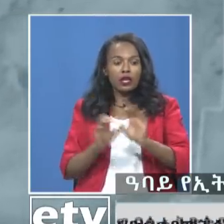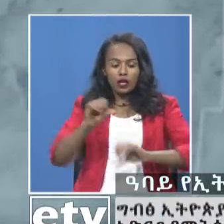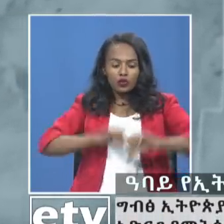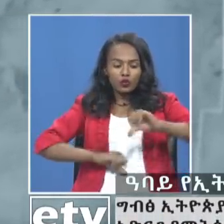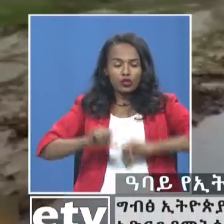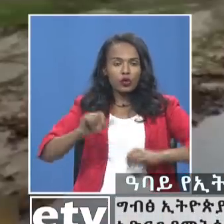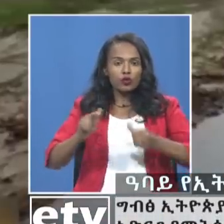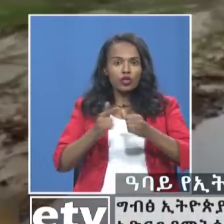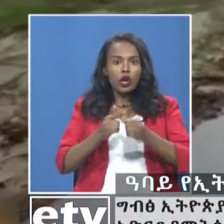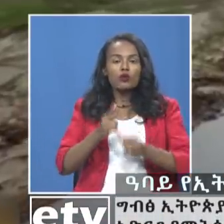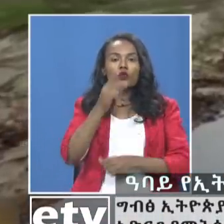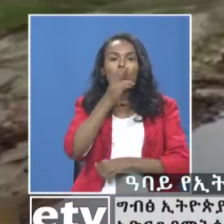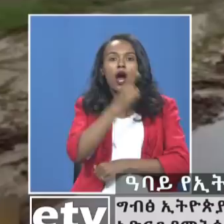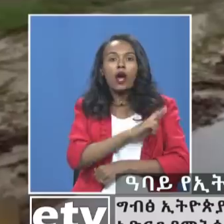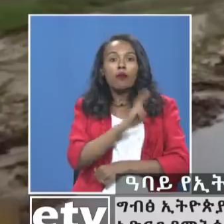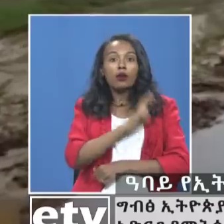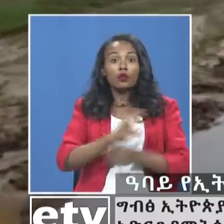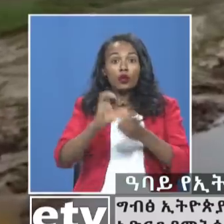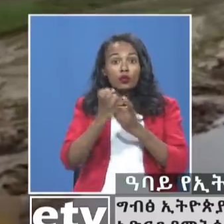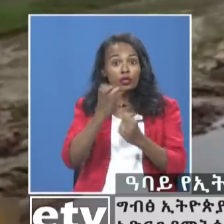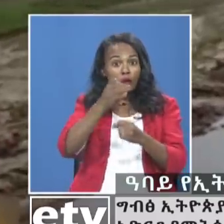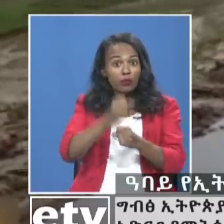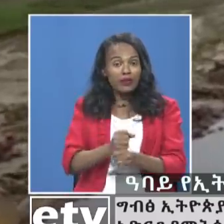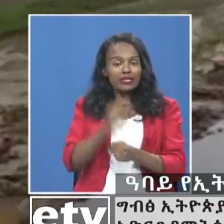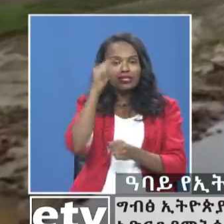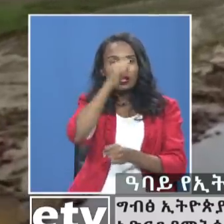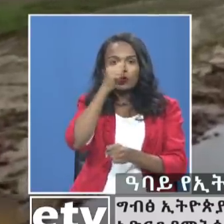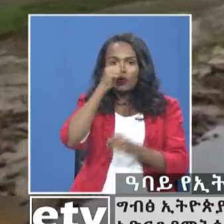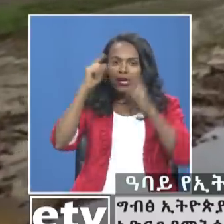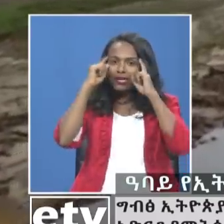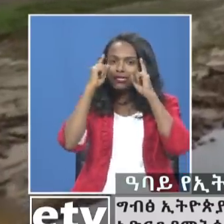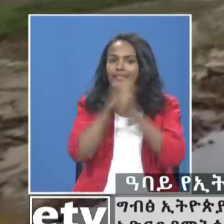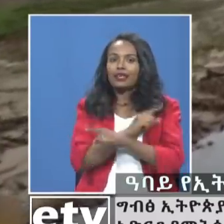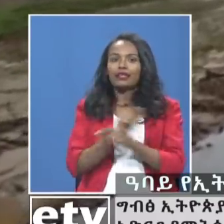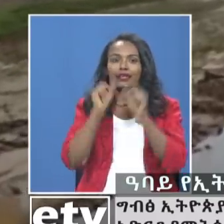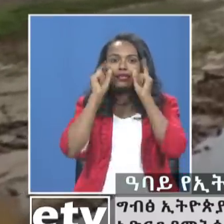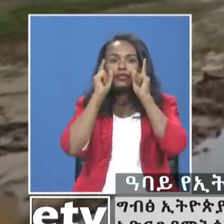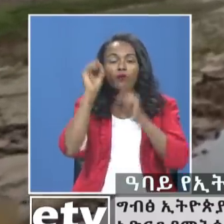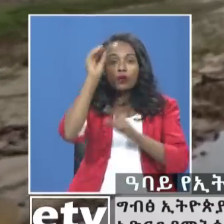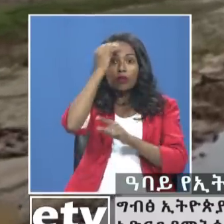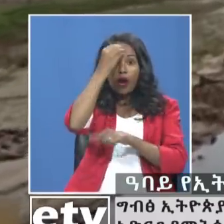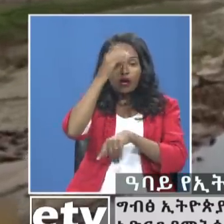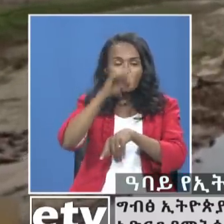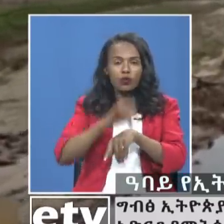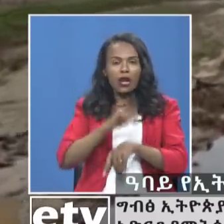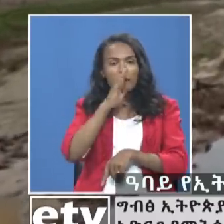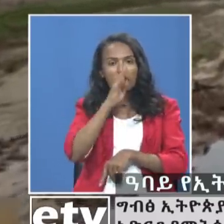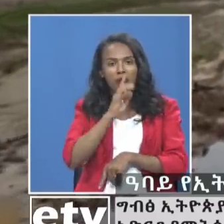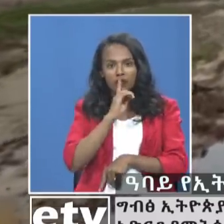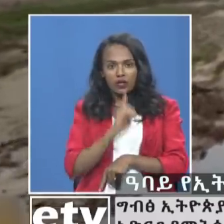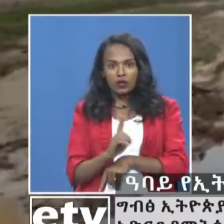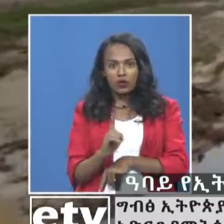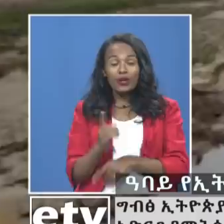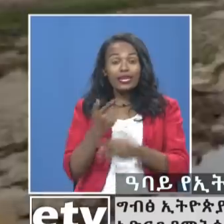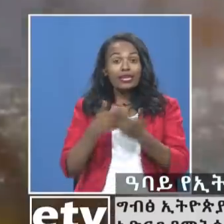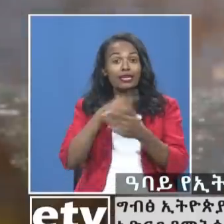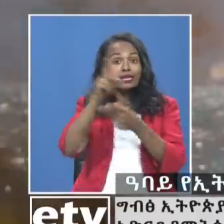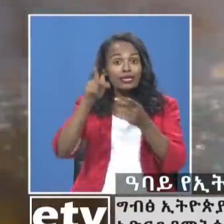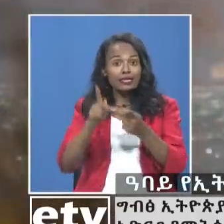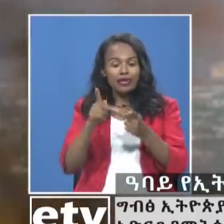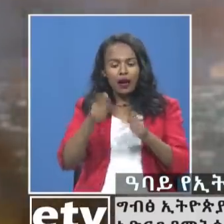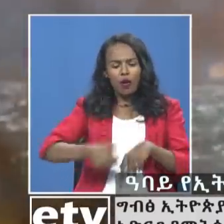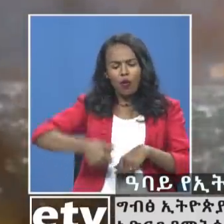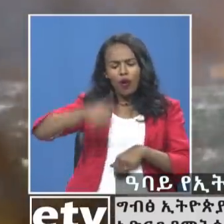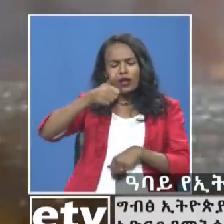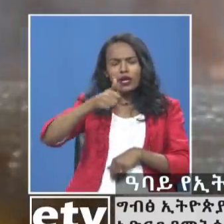ሴራዎች አንዱ ሃይማኖታዊ መልክን በማስያዝ ስለ ኢትዮጵያ የተሳሳተ ግንዛቤን በአረቡ ዓለም ዘንድ መፍጠር ነው። ይህ እንዲሳካላቸው